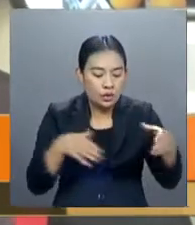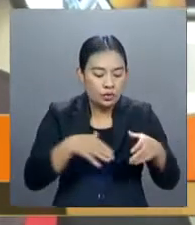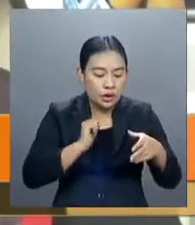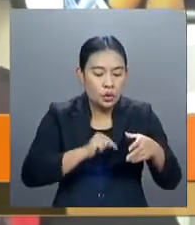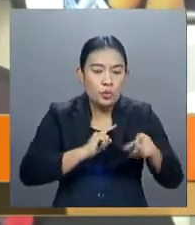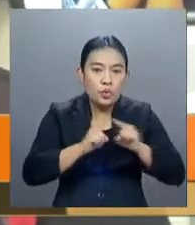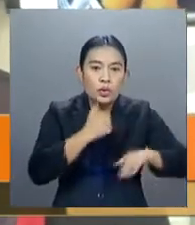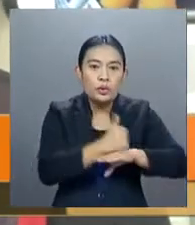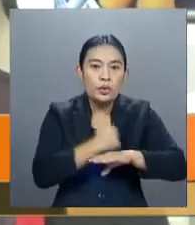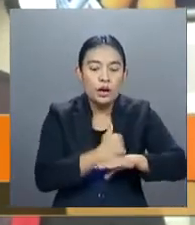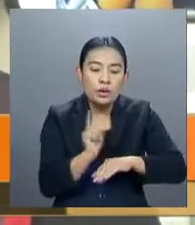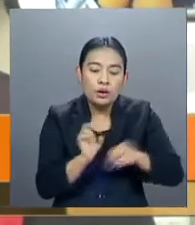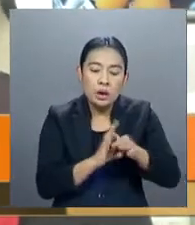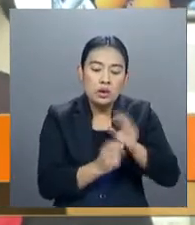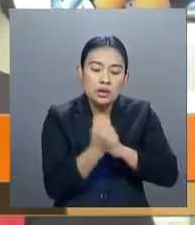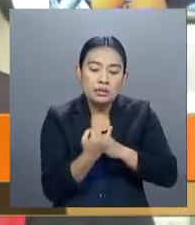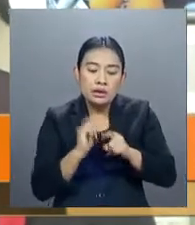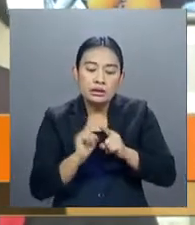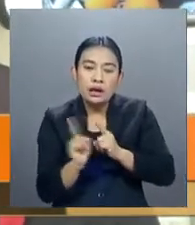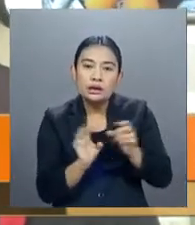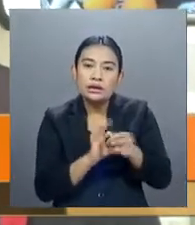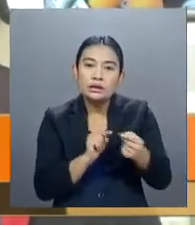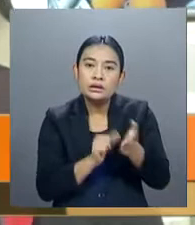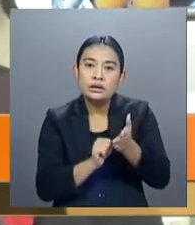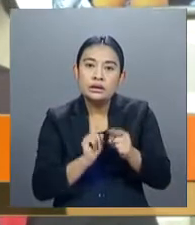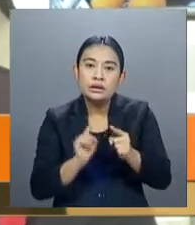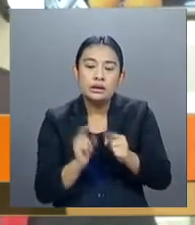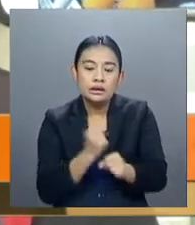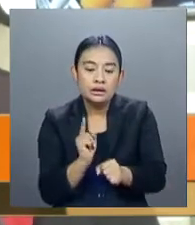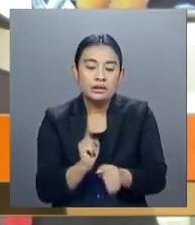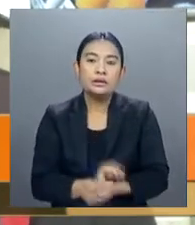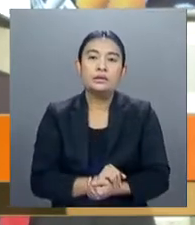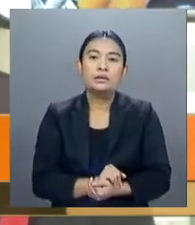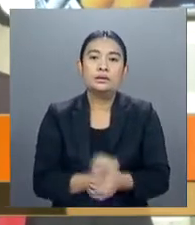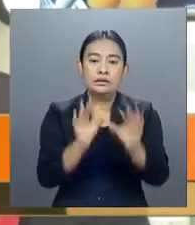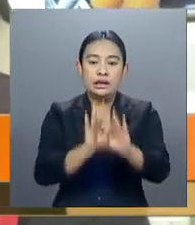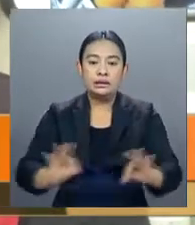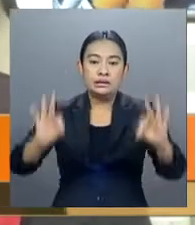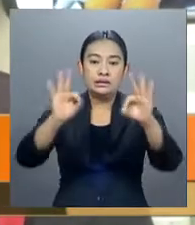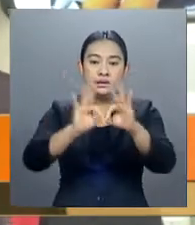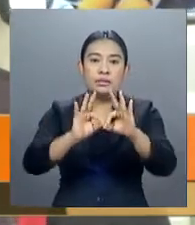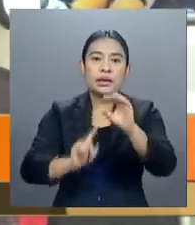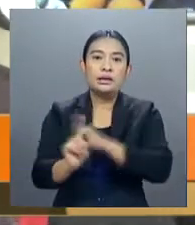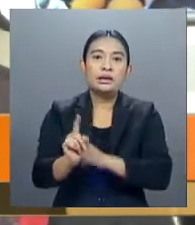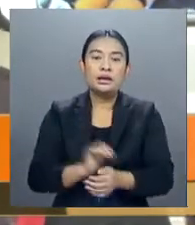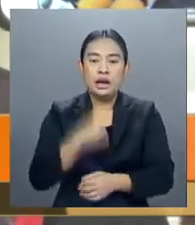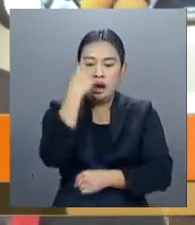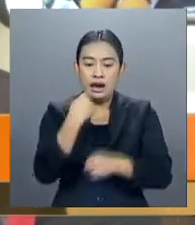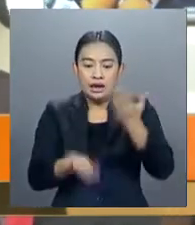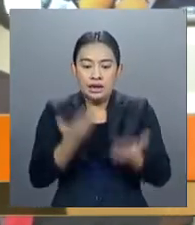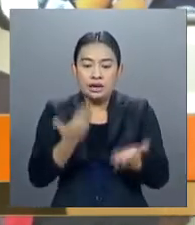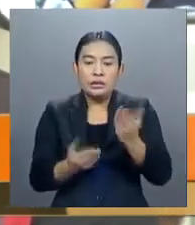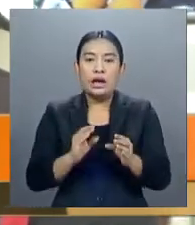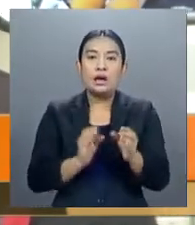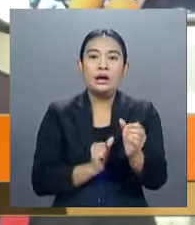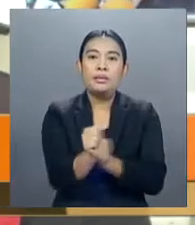ดเด่นจุดด้อยจุดอ่อนต่างๆนี่เป็นยังไงแต่สิ่งที่สำคัญที่สุดเนี่ยคือไม่ว่าใครจะลงไปเล่นก็ตามพวกเรา